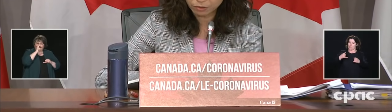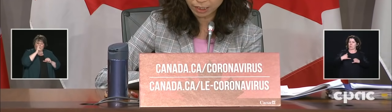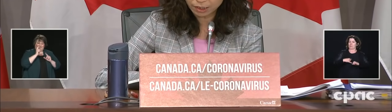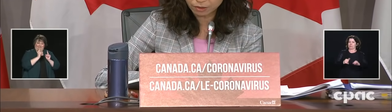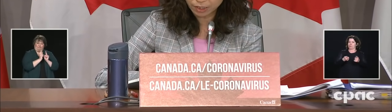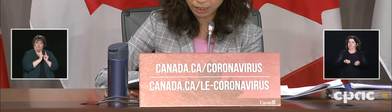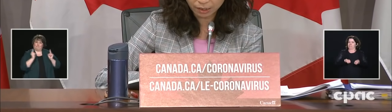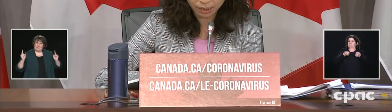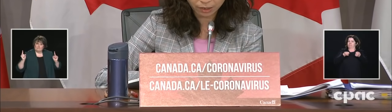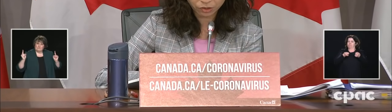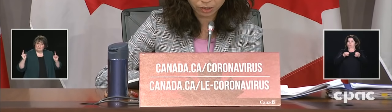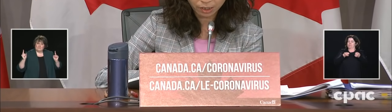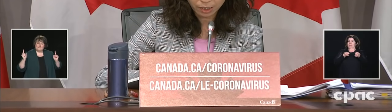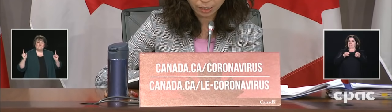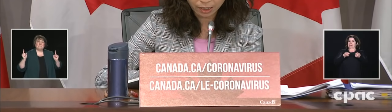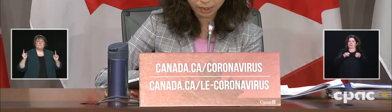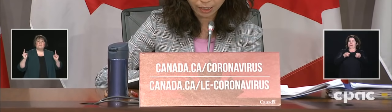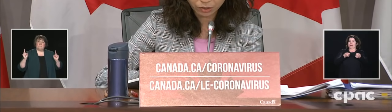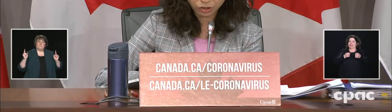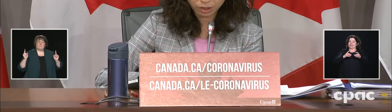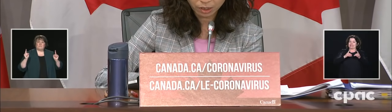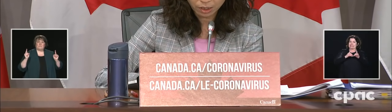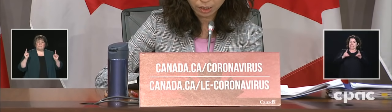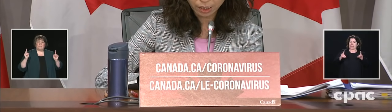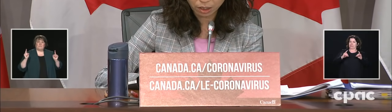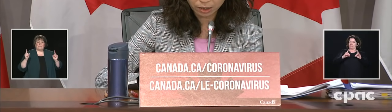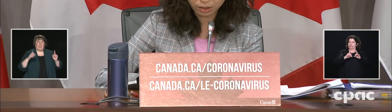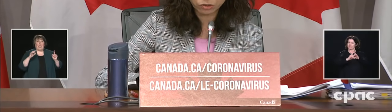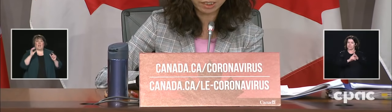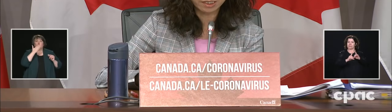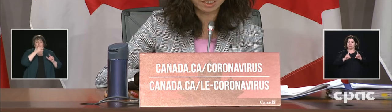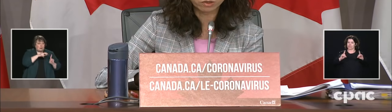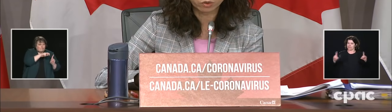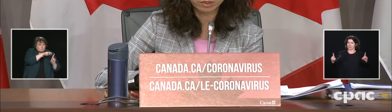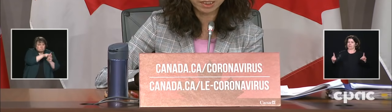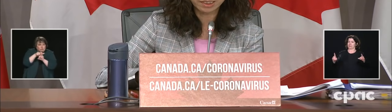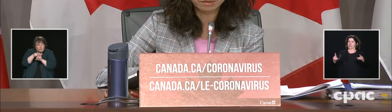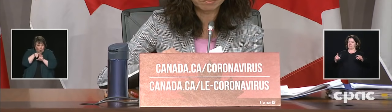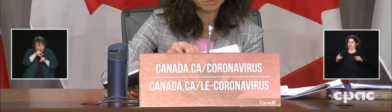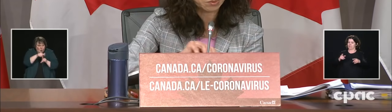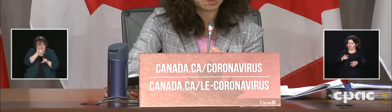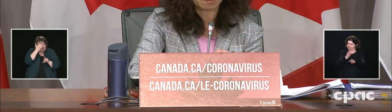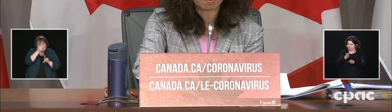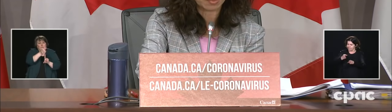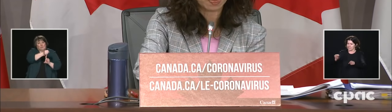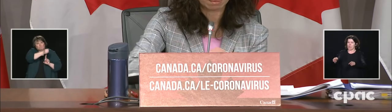a high rate of case detection and isolation and contact tracing and quarantine.